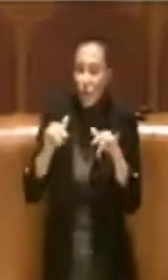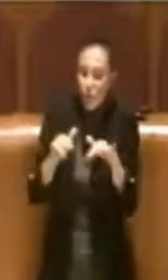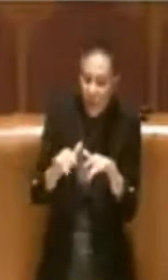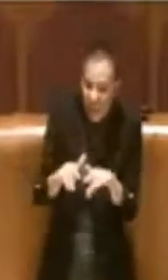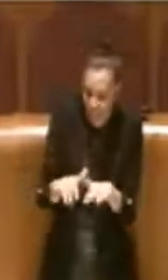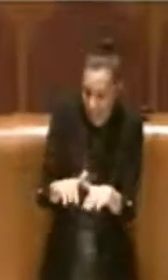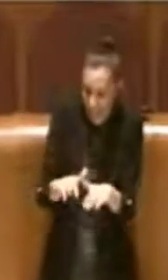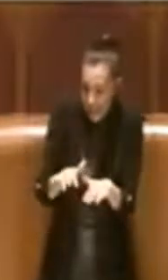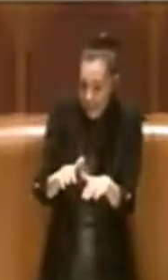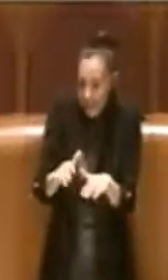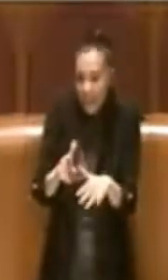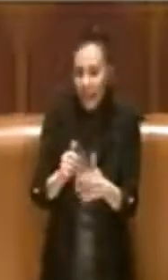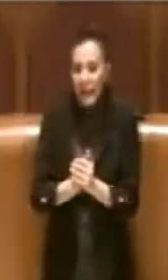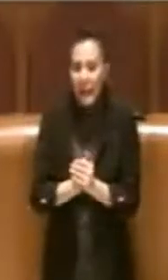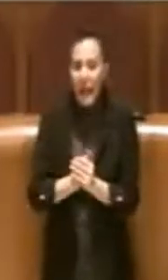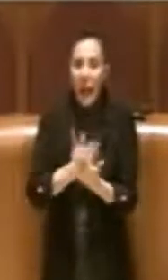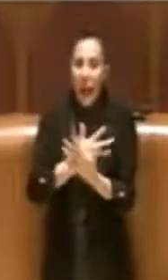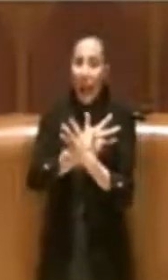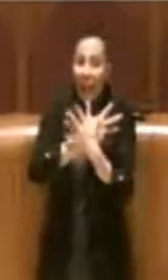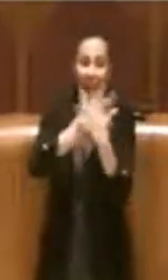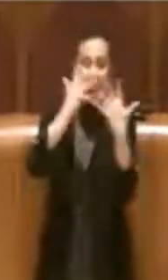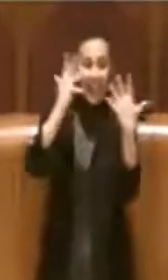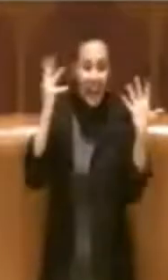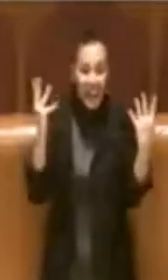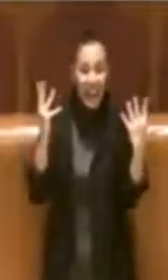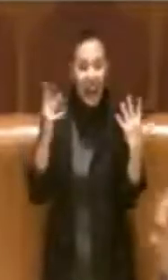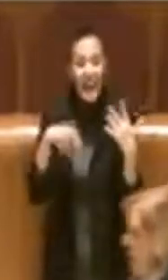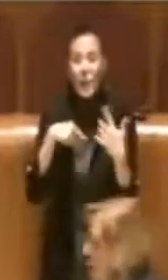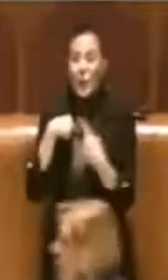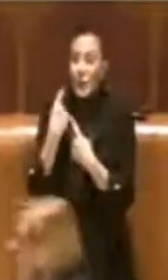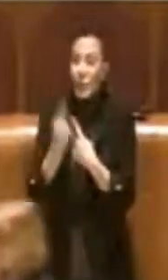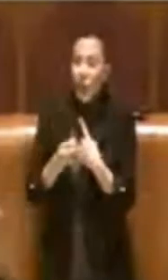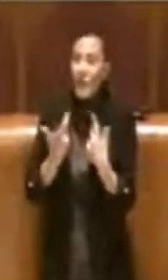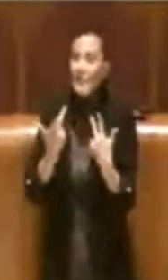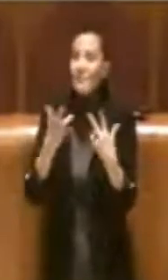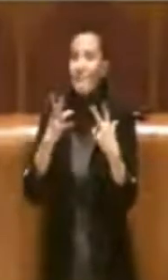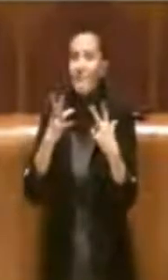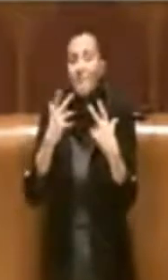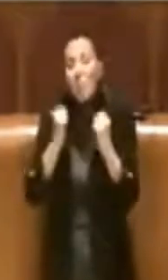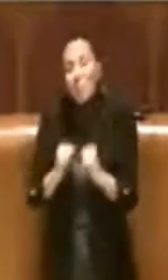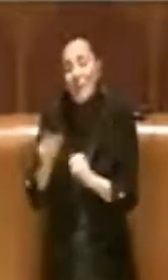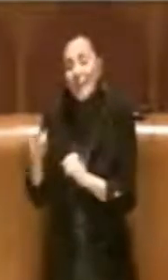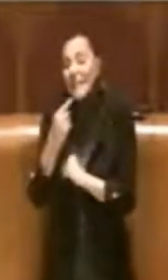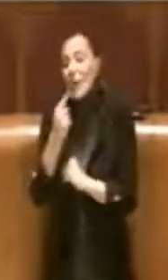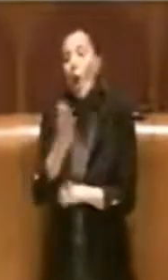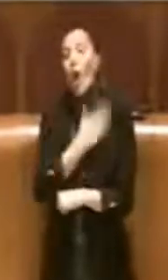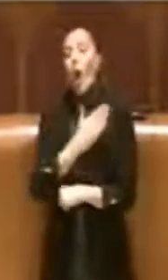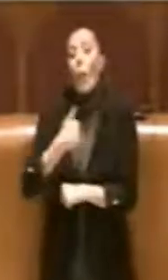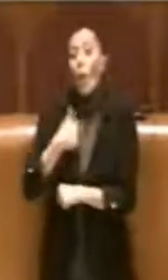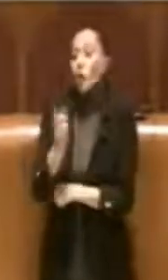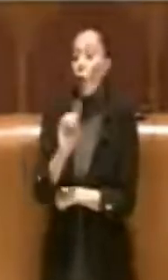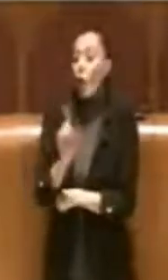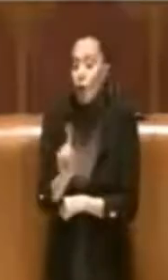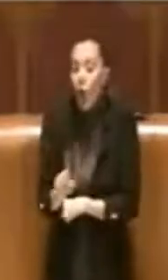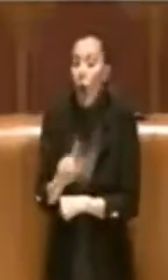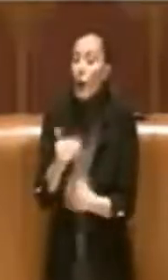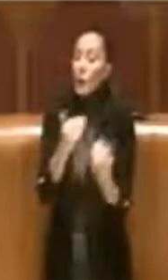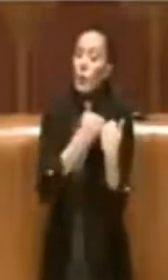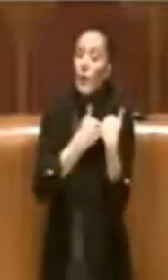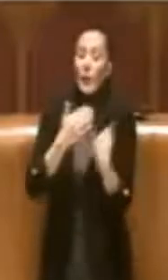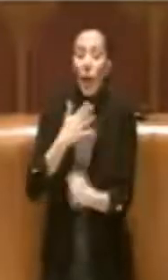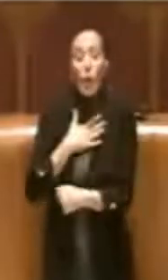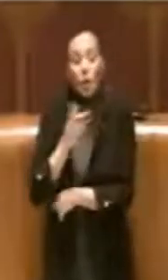questi miliardi. Poi è ovvio che magari potete tranquillamente anche dire: ma non è colpa nostra, non è responsabilità